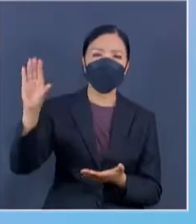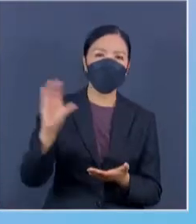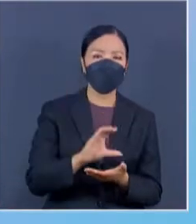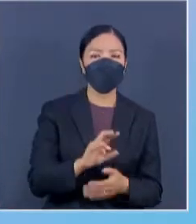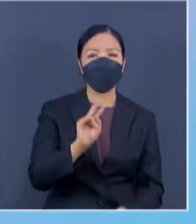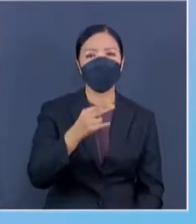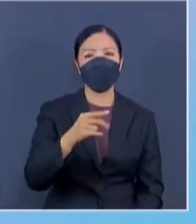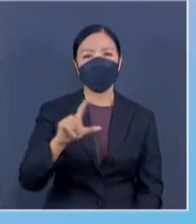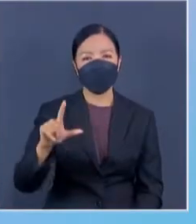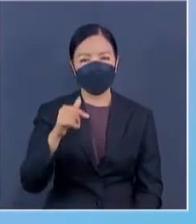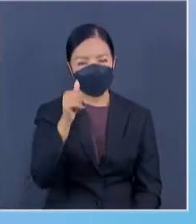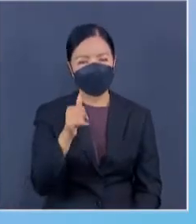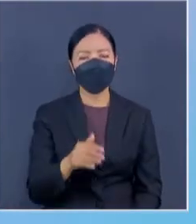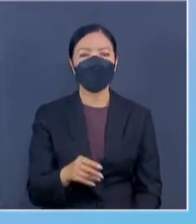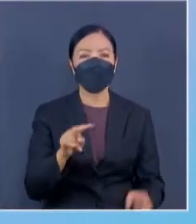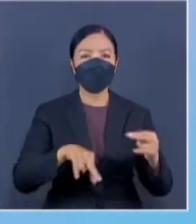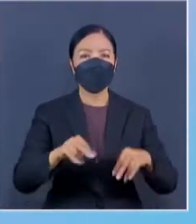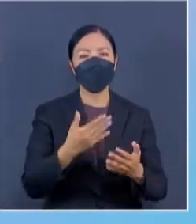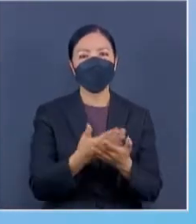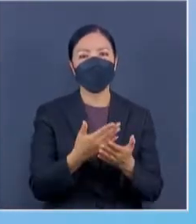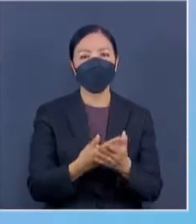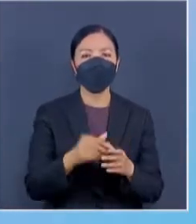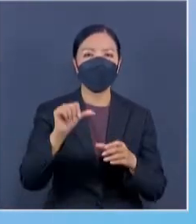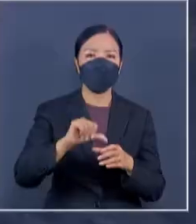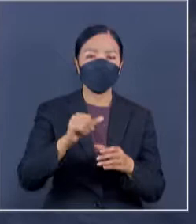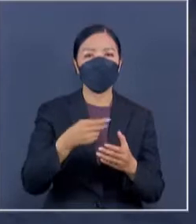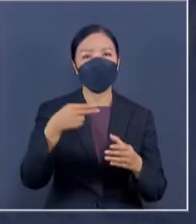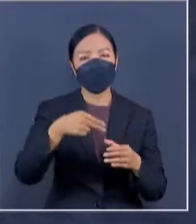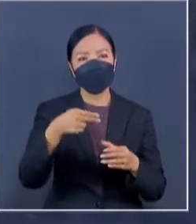ภาพคล่องดูแลราคาน้ำมันดีเซลแล้วก็ก๊าซ LPG ค่ะ